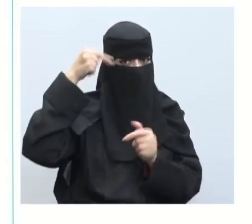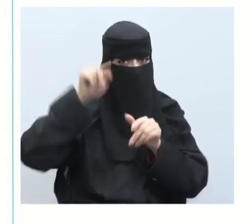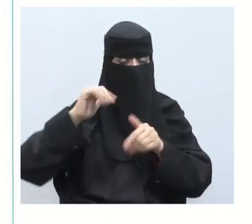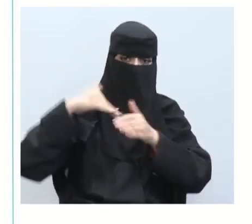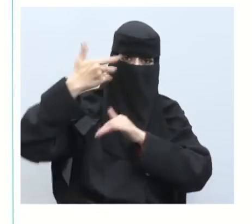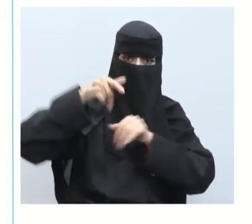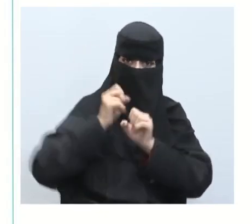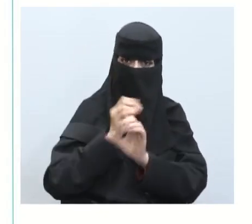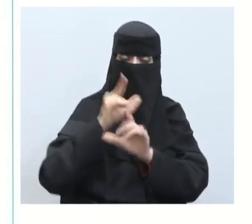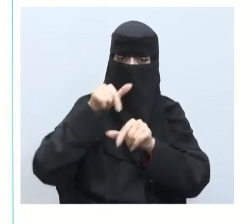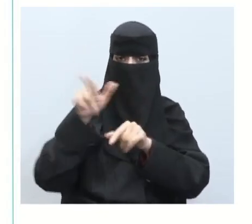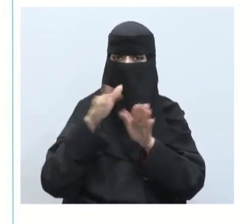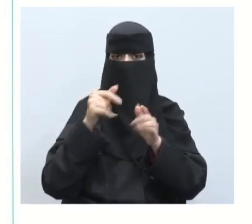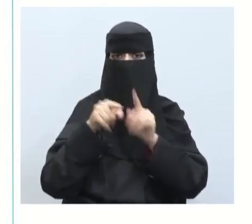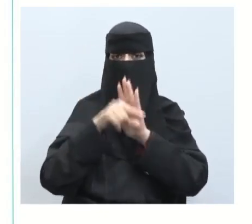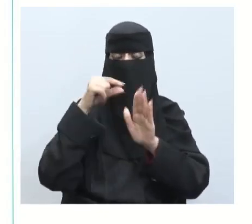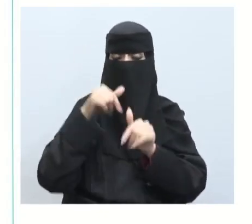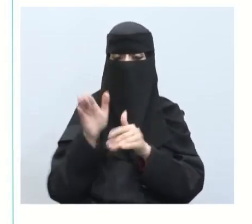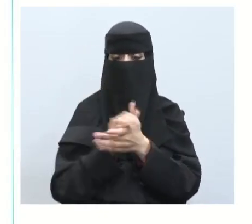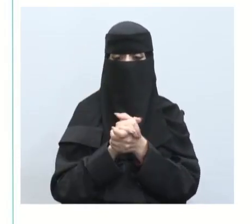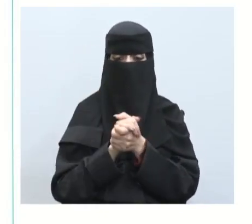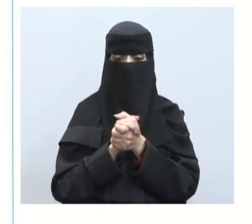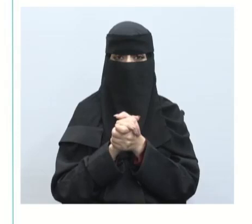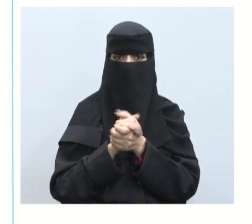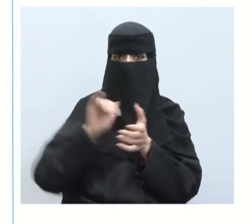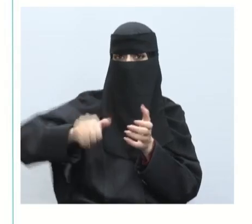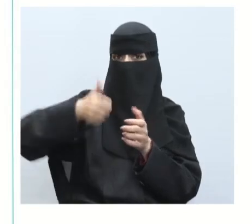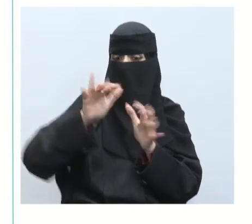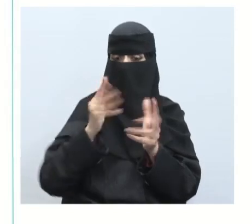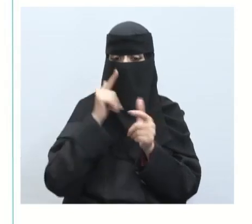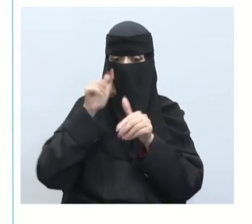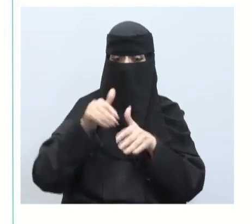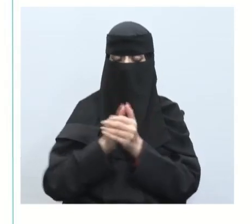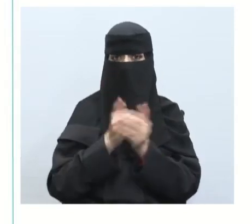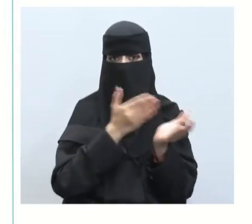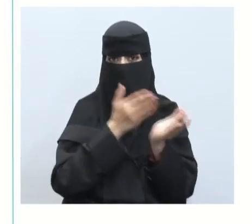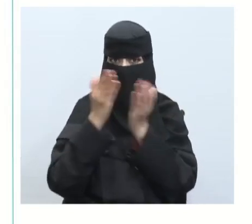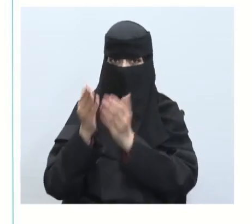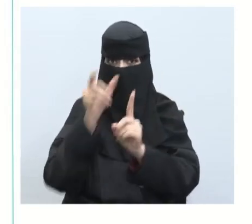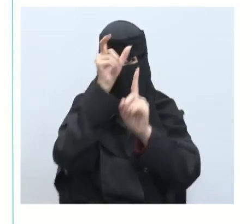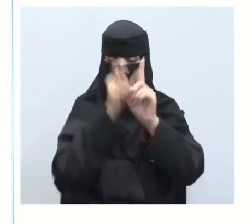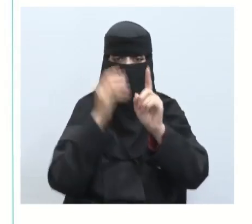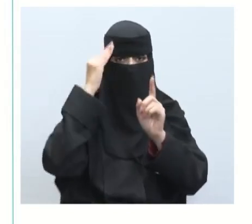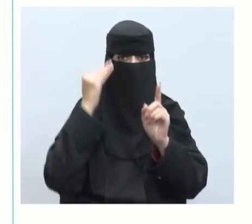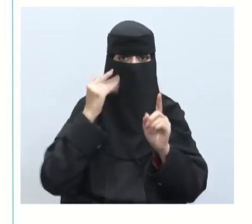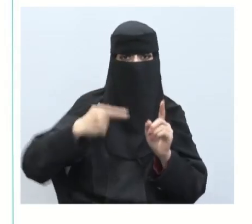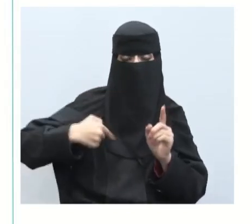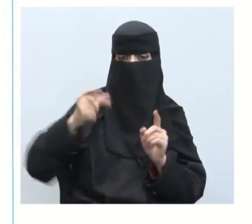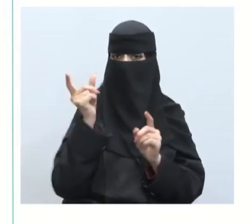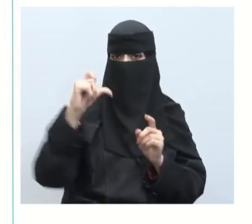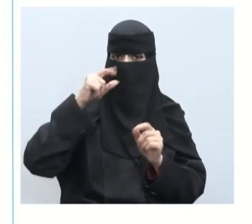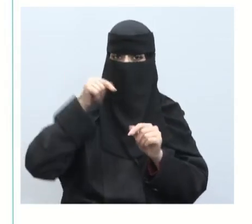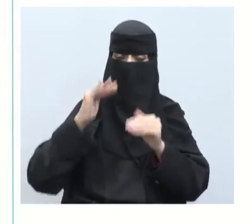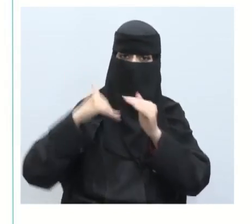بعد ذلك ننطلق باذن الله في درس اليوم ما المطلوب لدينا تقدمت نورا الى منصب اداري في